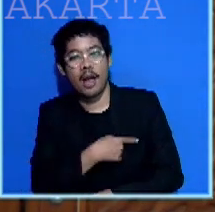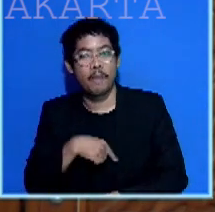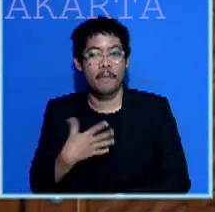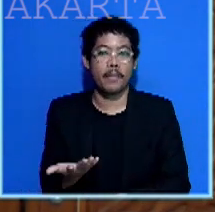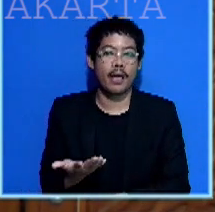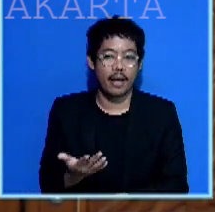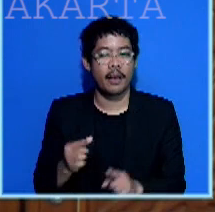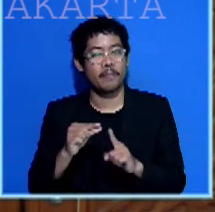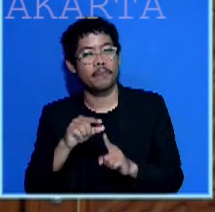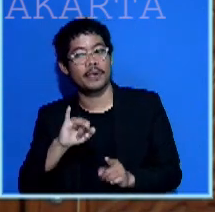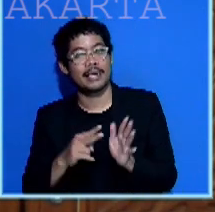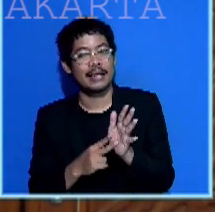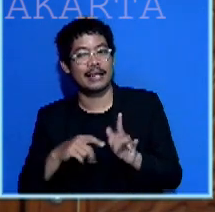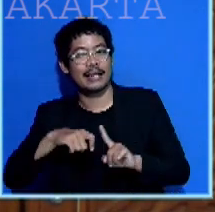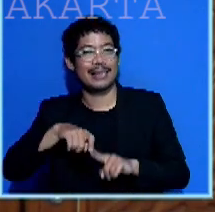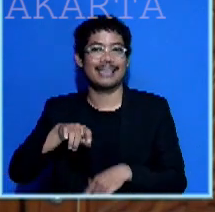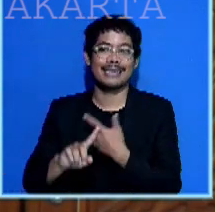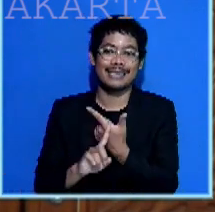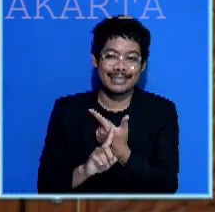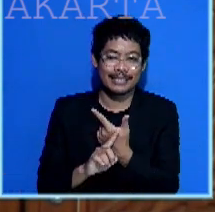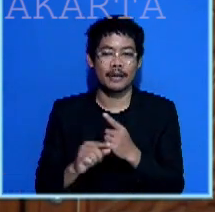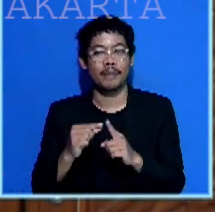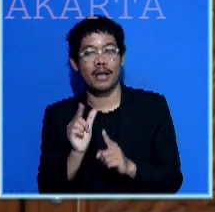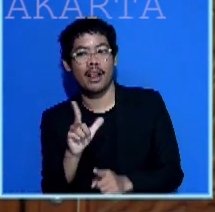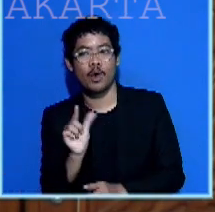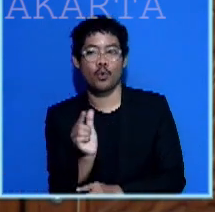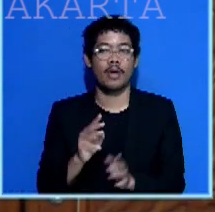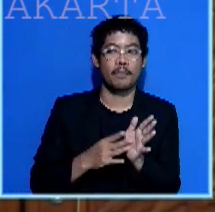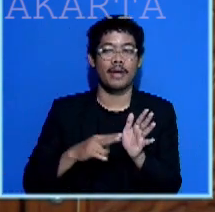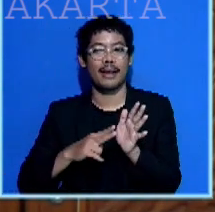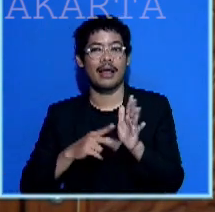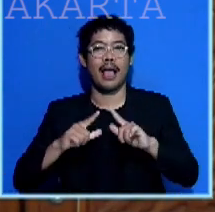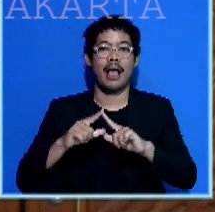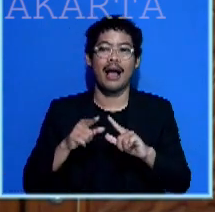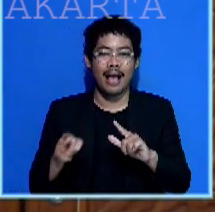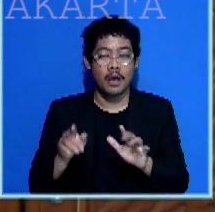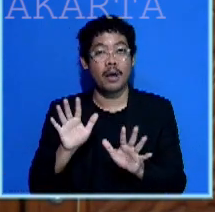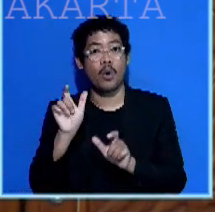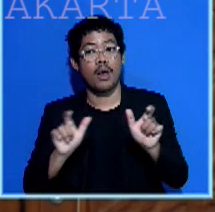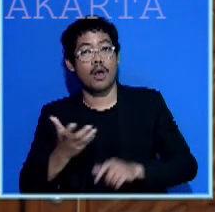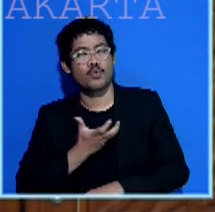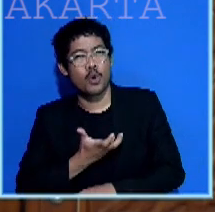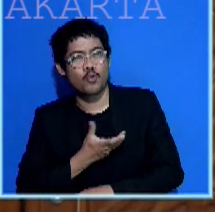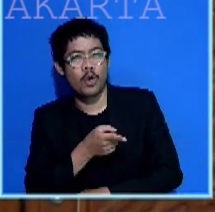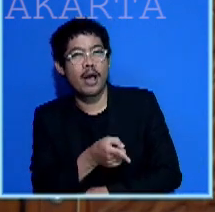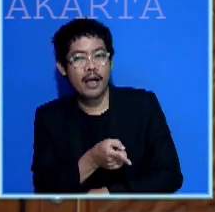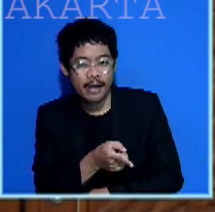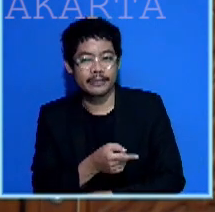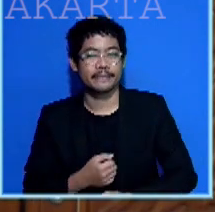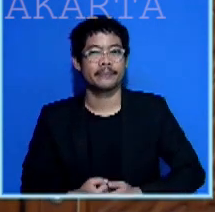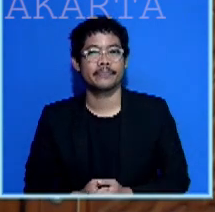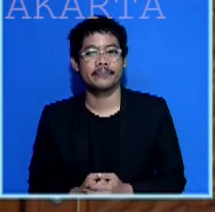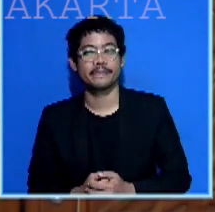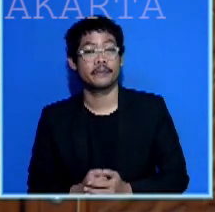wekdal sakmenika tasih kaloka ing kalanganing para sutresna tanaman. Kejawi sekaripun ingkang endah, tanaman menika ugi gadhah